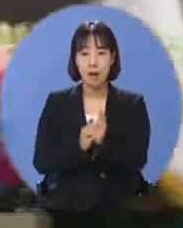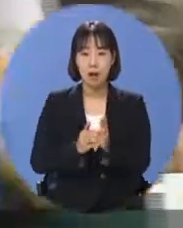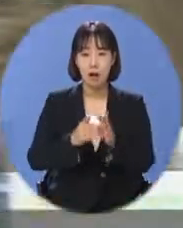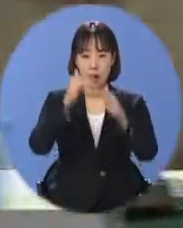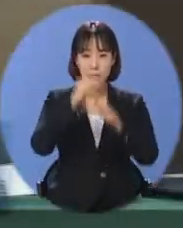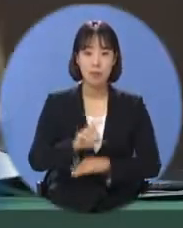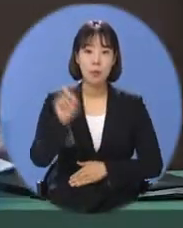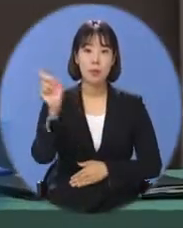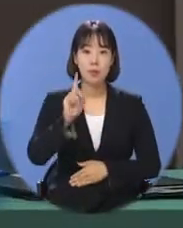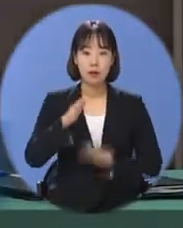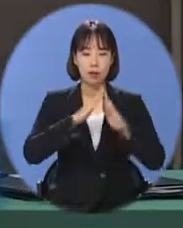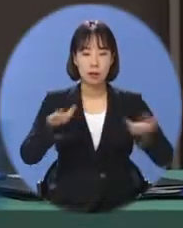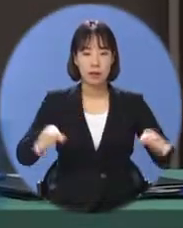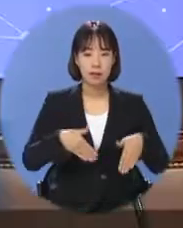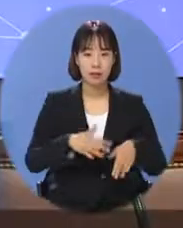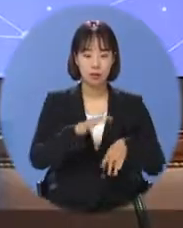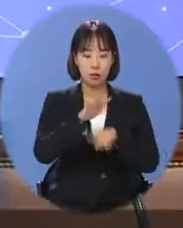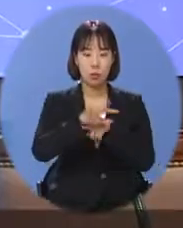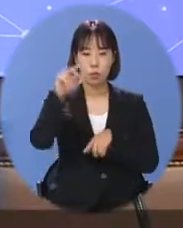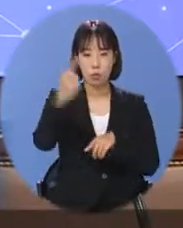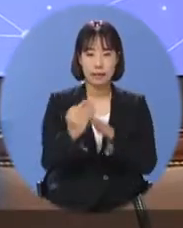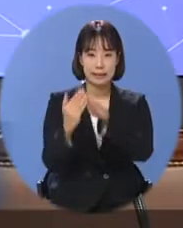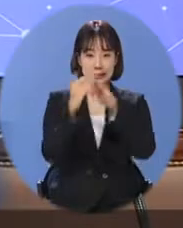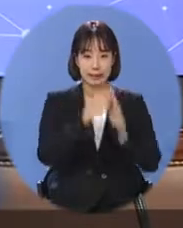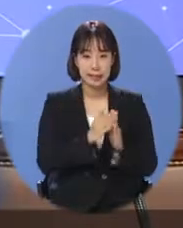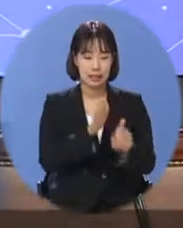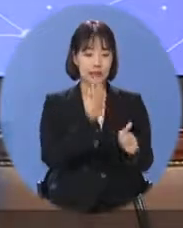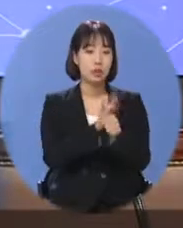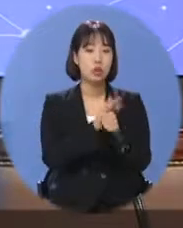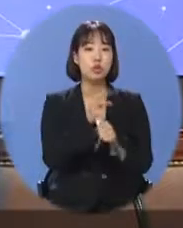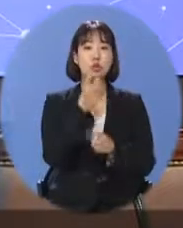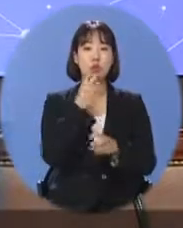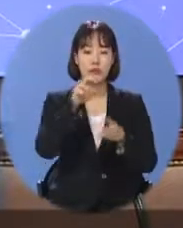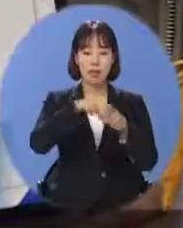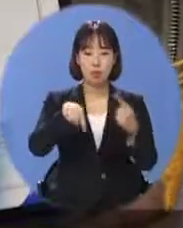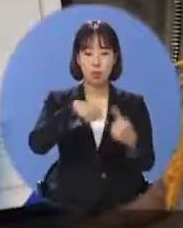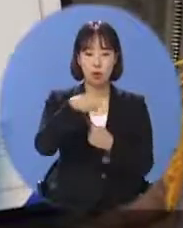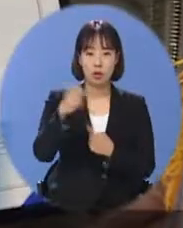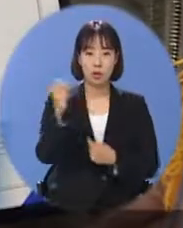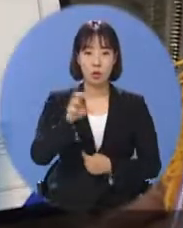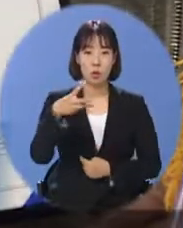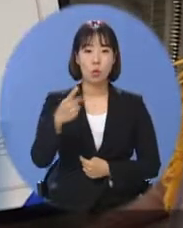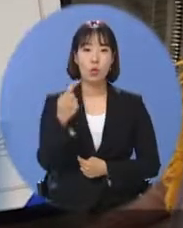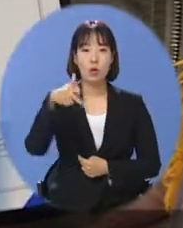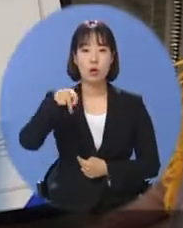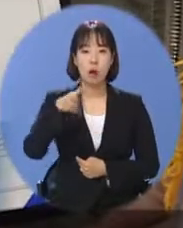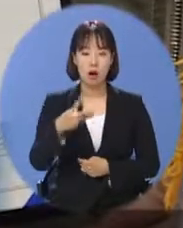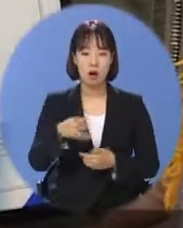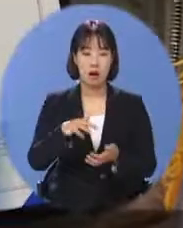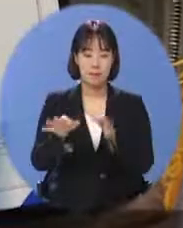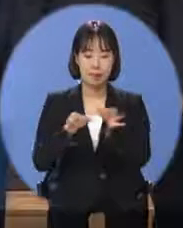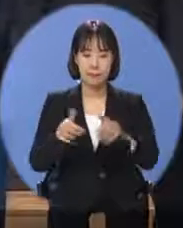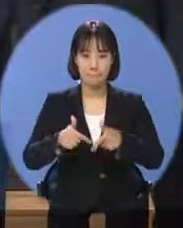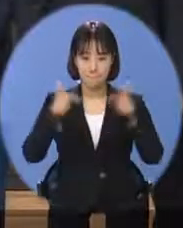협약 내용으로는 전남의 귀농어 귀촌 종합지원서울센터의 운영과 로컬푸드 직매장의 확대 그리고